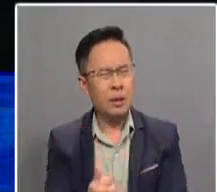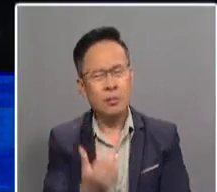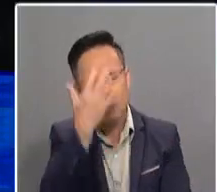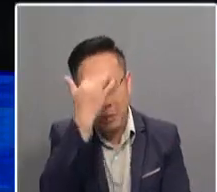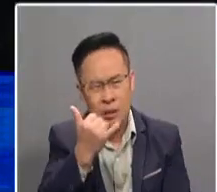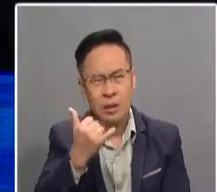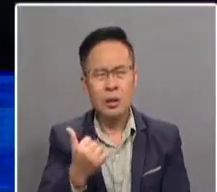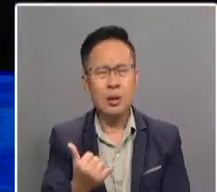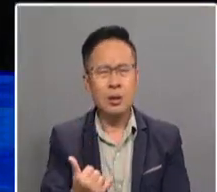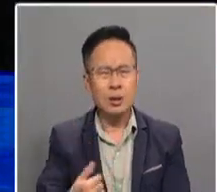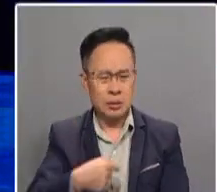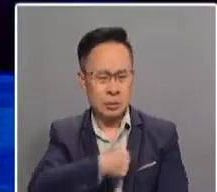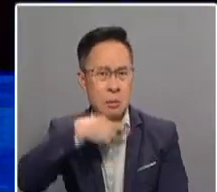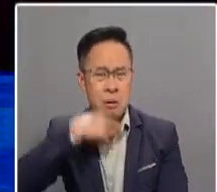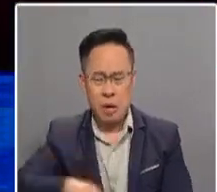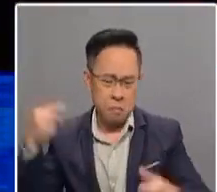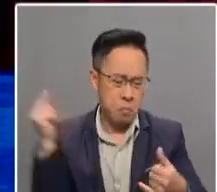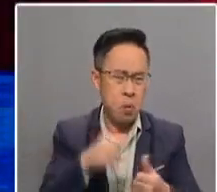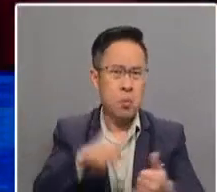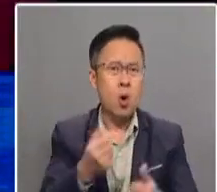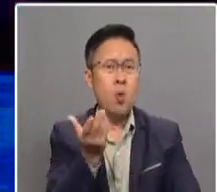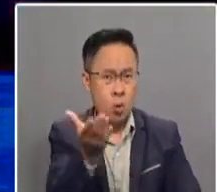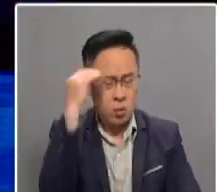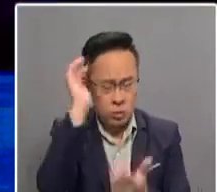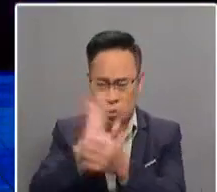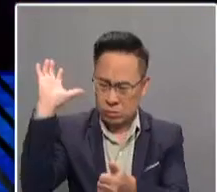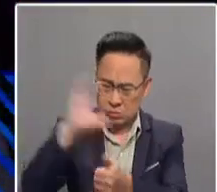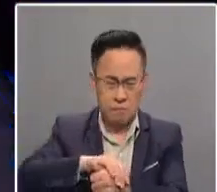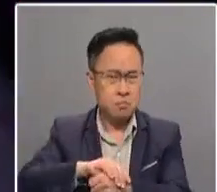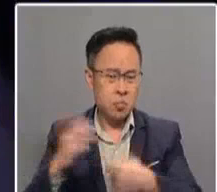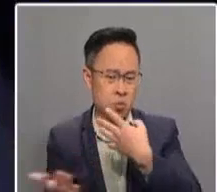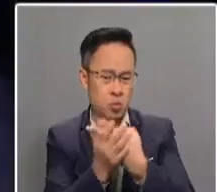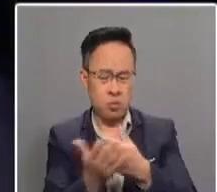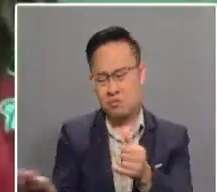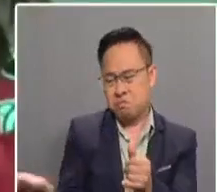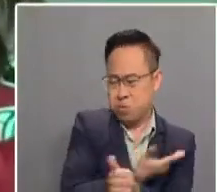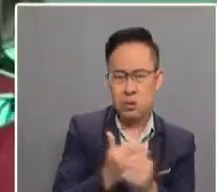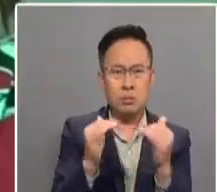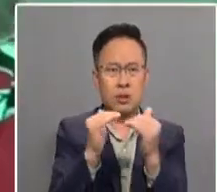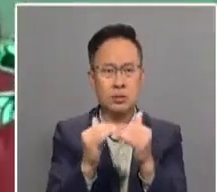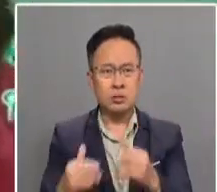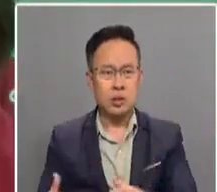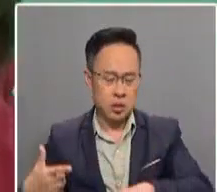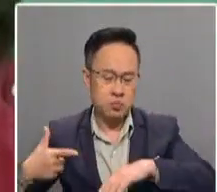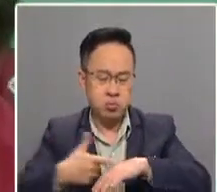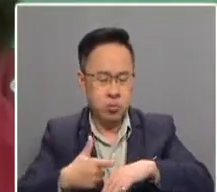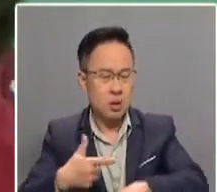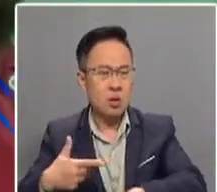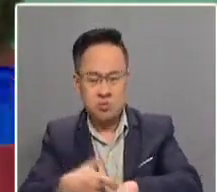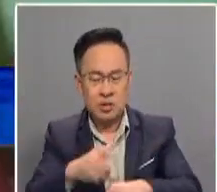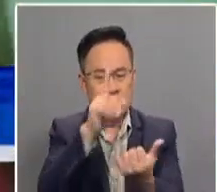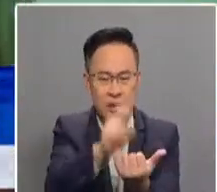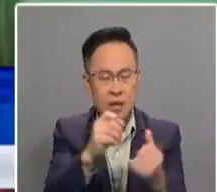ให้ตำรวจเนี่ยดำเนินคดีให้ถึงที่สุดหรือจะประหารชีวิตไปเลยก็ได้ค่ะ ไม่มีใครรับได้หรอกค่ะยายพี่น้องไม่ว่าจะยายพี่